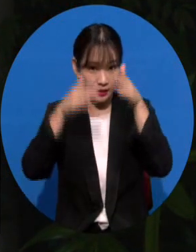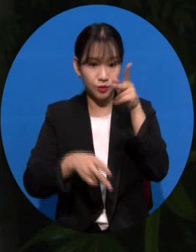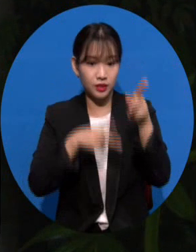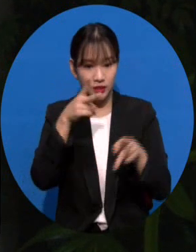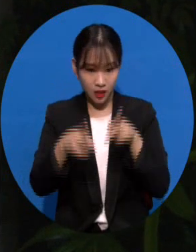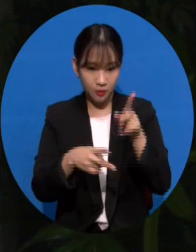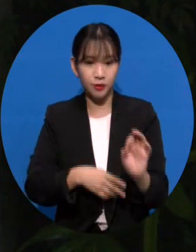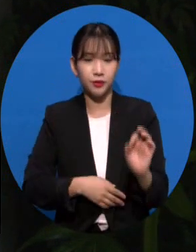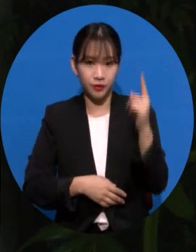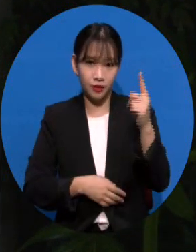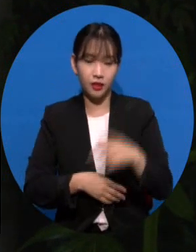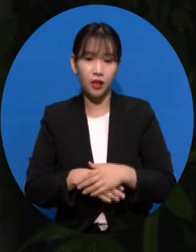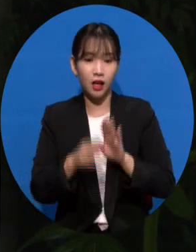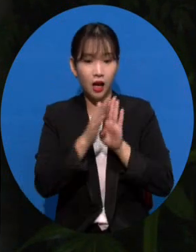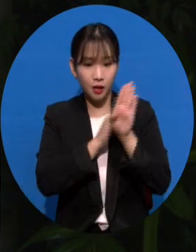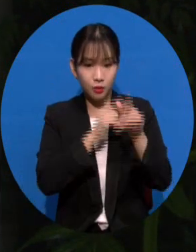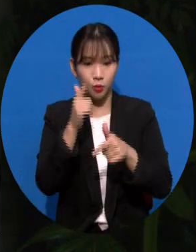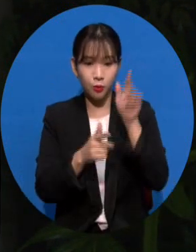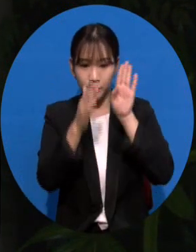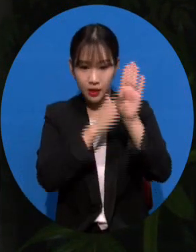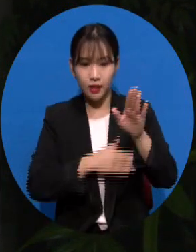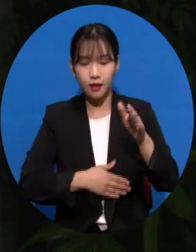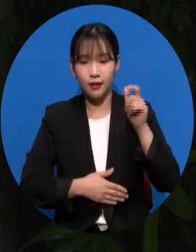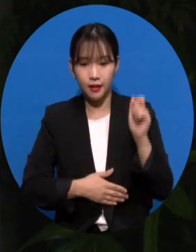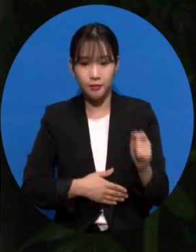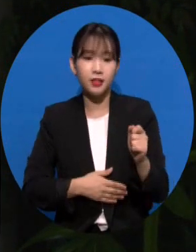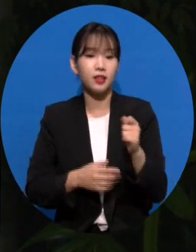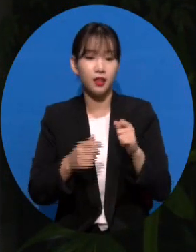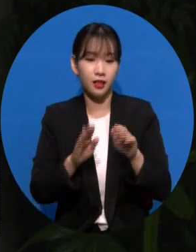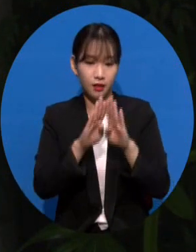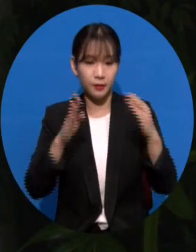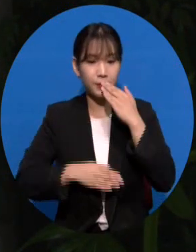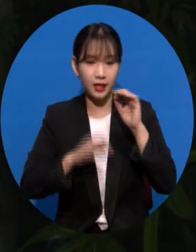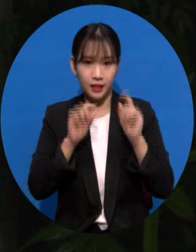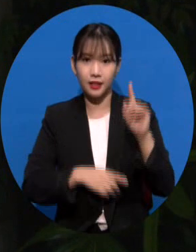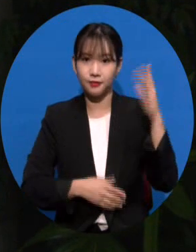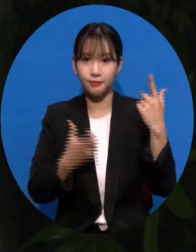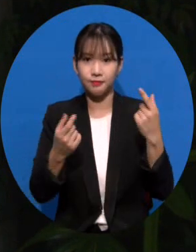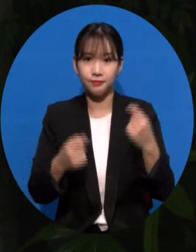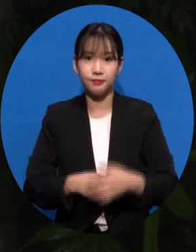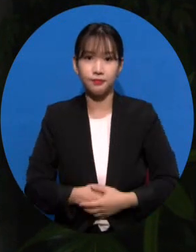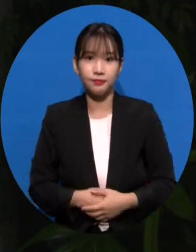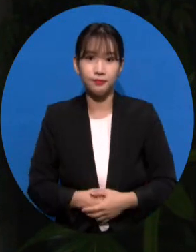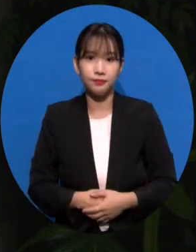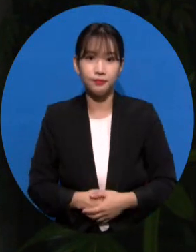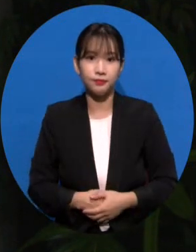우리 역점 사업들을 통해서 앞으로 목포 미래를 힘차게 열어갈 수 있는 어떤 계기가 마련됐다.